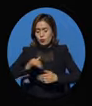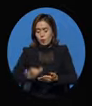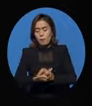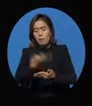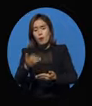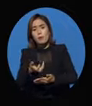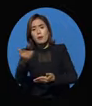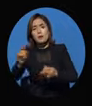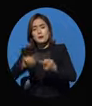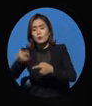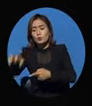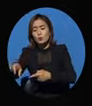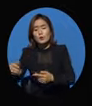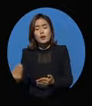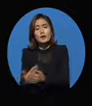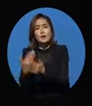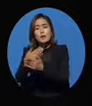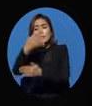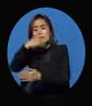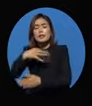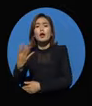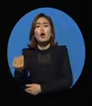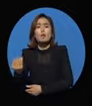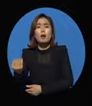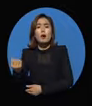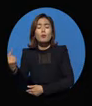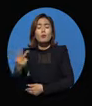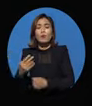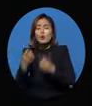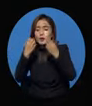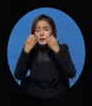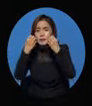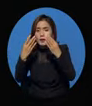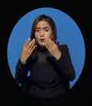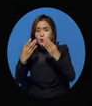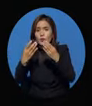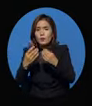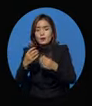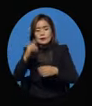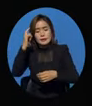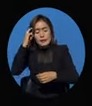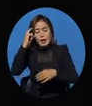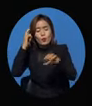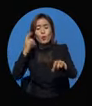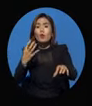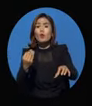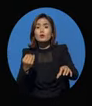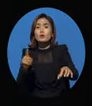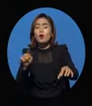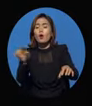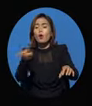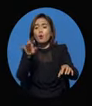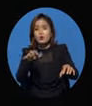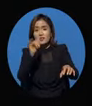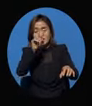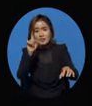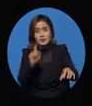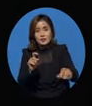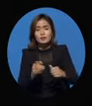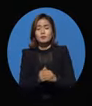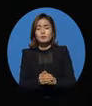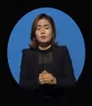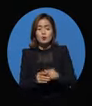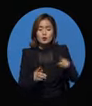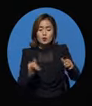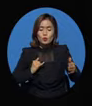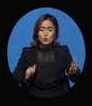했을 때 이전 부지에 개발 이익이 얼마인지 그리고 새로 어떻게 인상 부지가 있다고 한다면 전남의 이전된다 그랬을 때 거기에